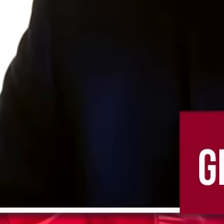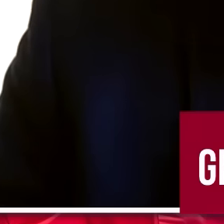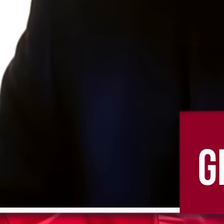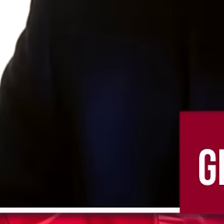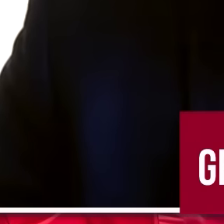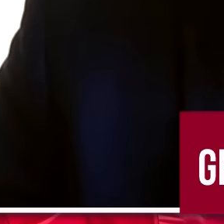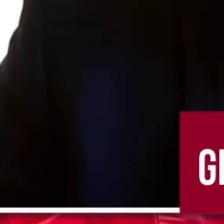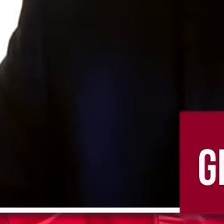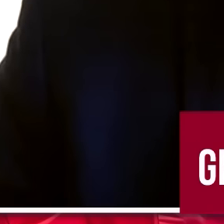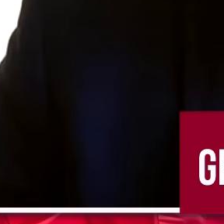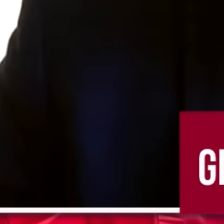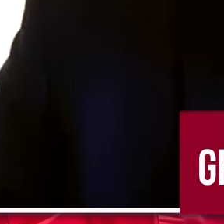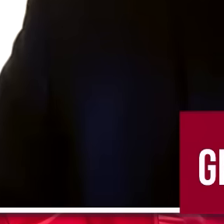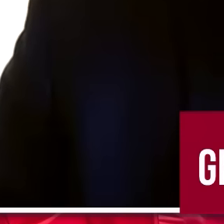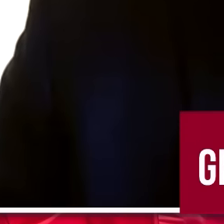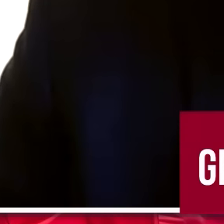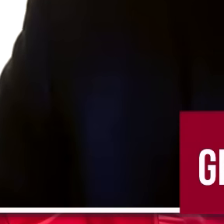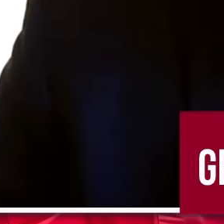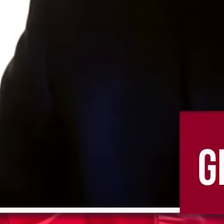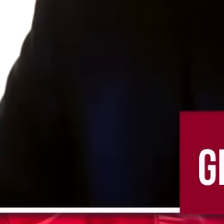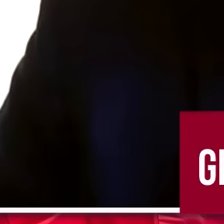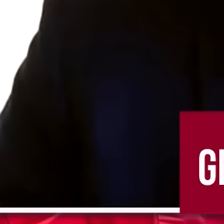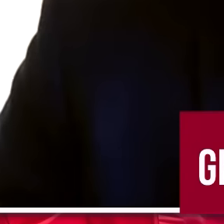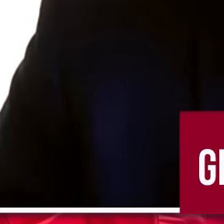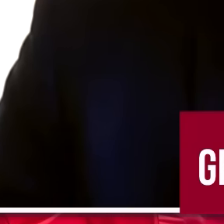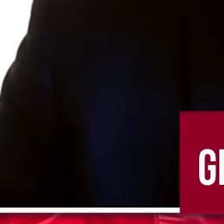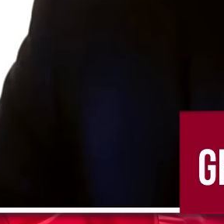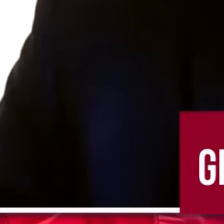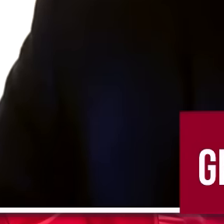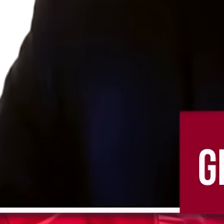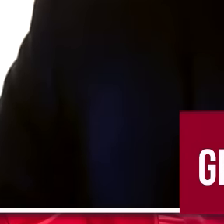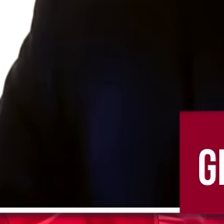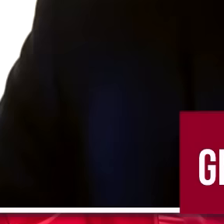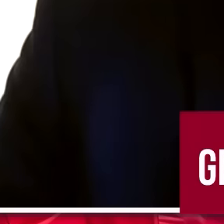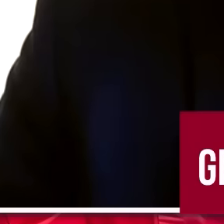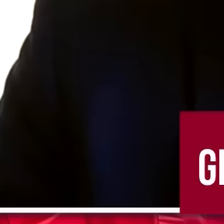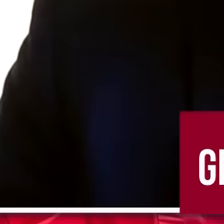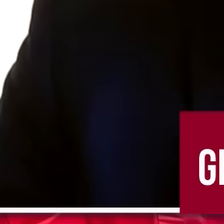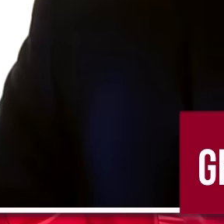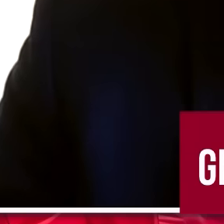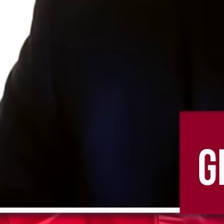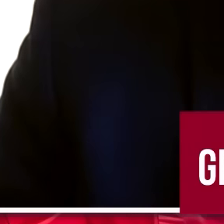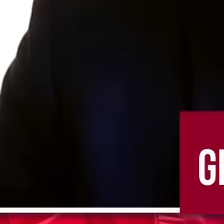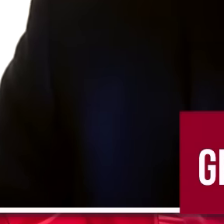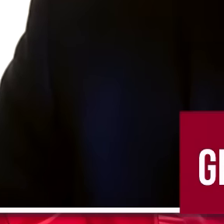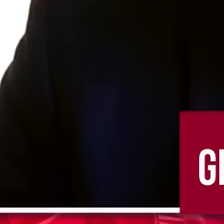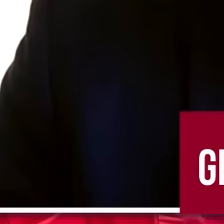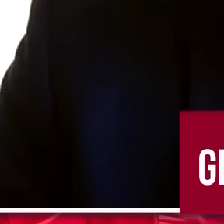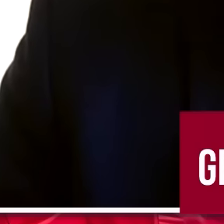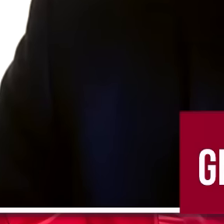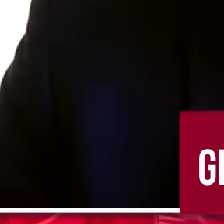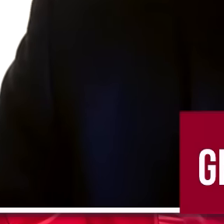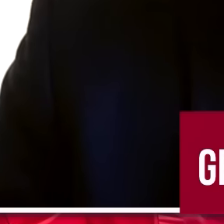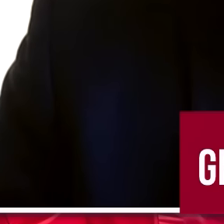Europejskiej i to pozwala nam to domniemanie bo nikt tego nie udowodnił co jest przerażająca oddzielna sprawa że